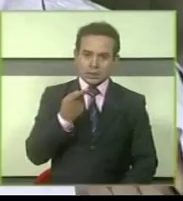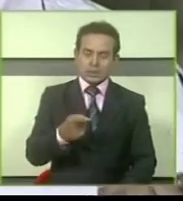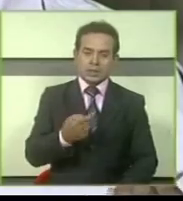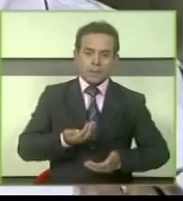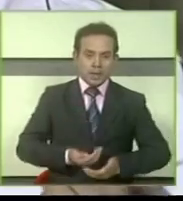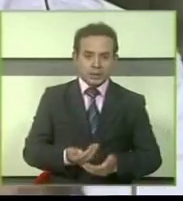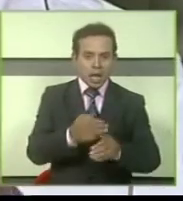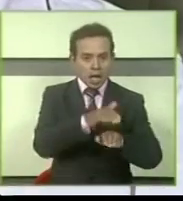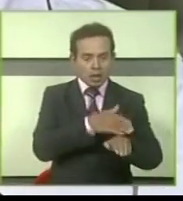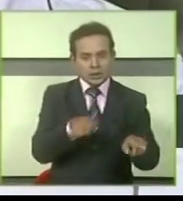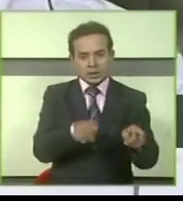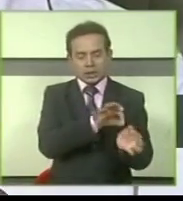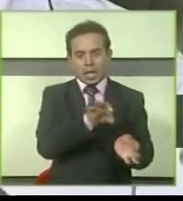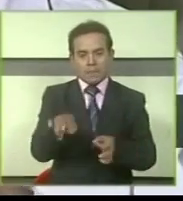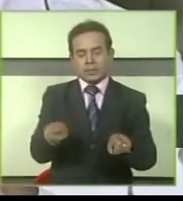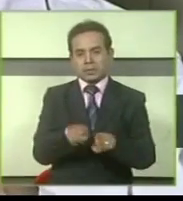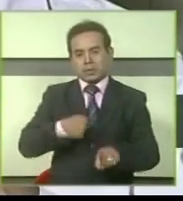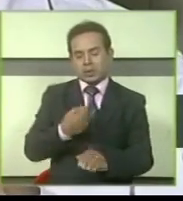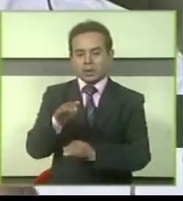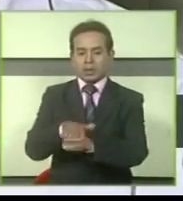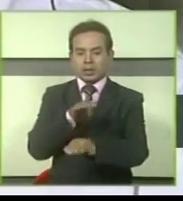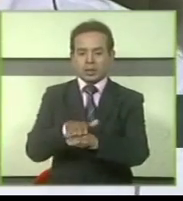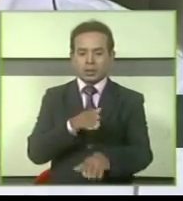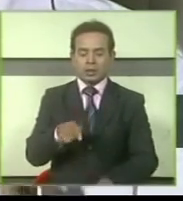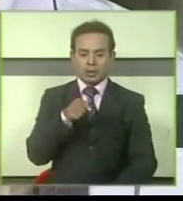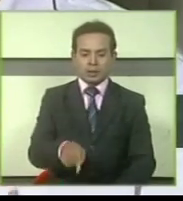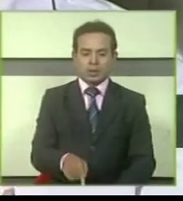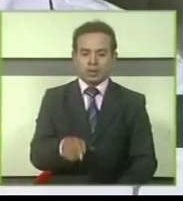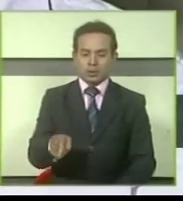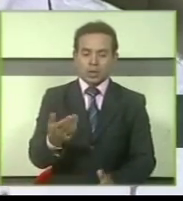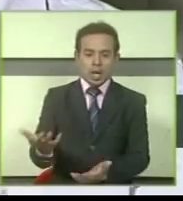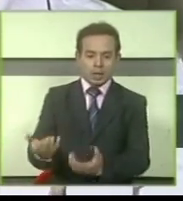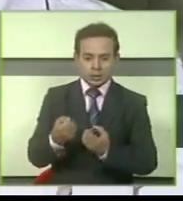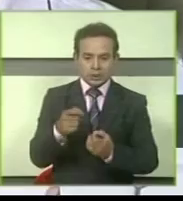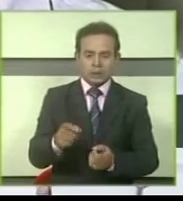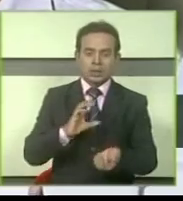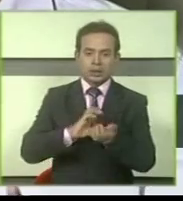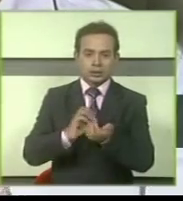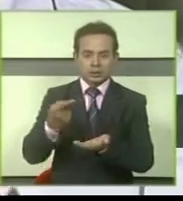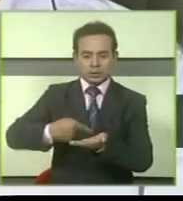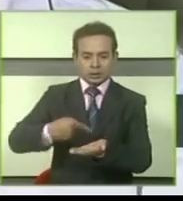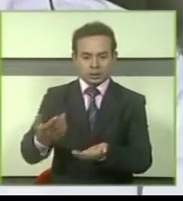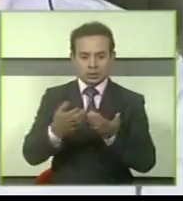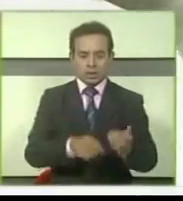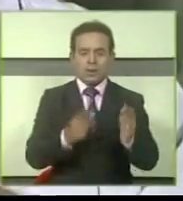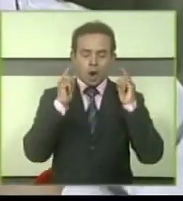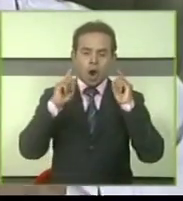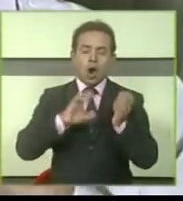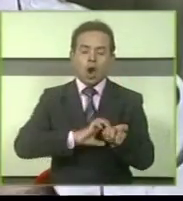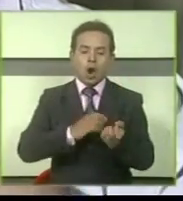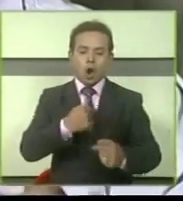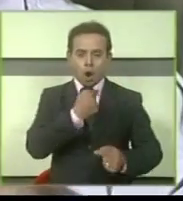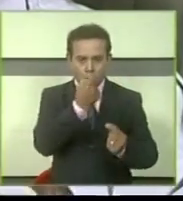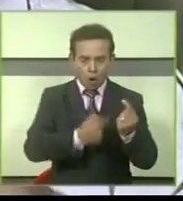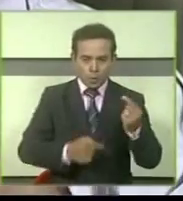আমাদের ডিরেক্টর হচ্ছে ওর গার্জিয়ান, সেই হিসাবে উনি সই করার পরে আমরা এই হাসপাতালে তার অপারেশন আমরা করে দিয়েছি। থাকতে থাকতে